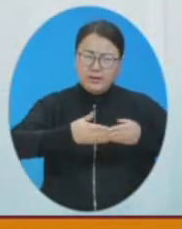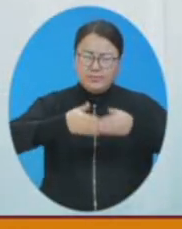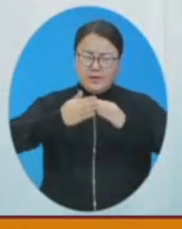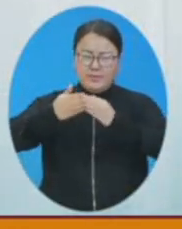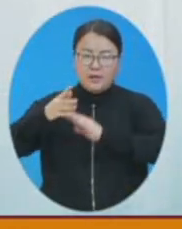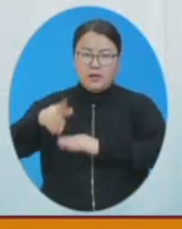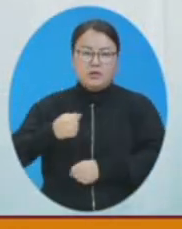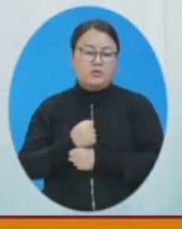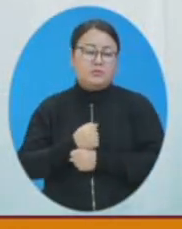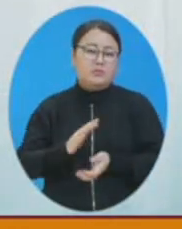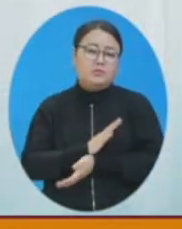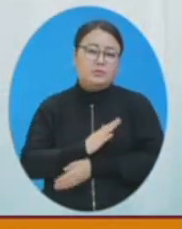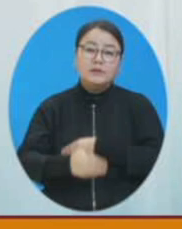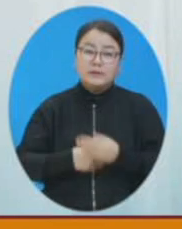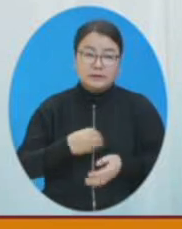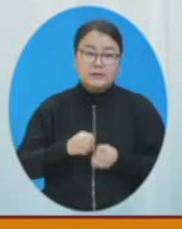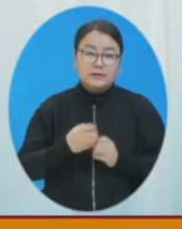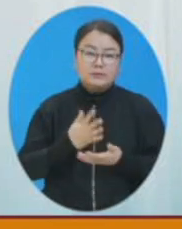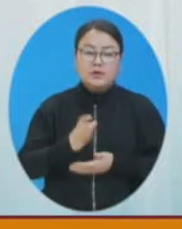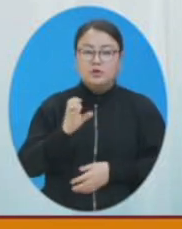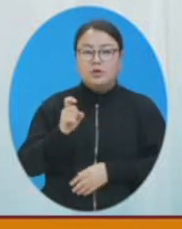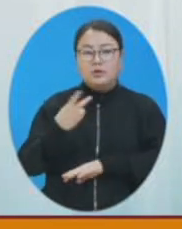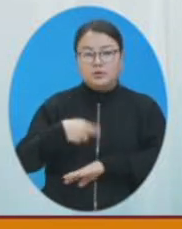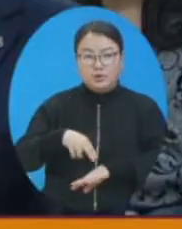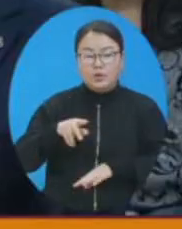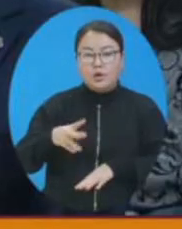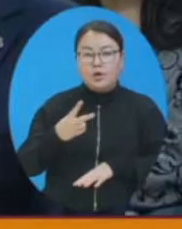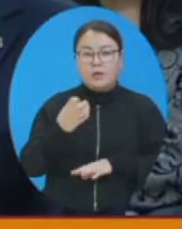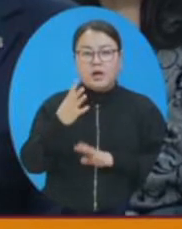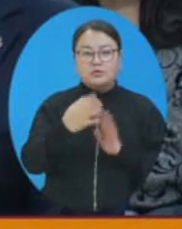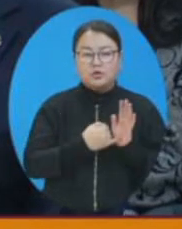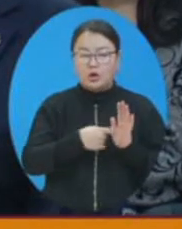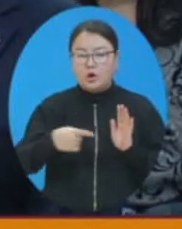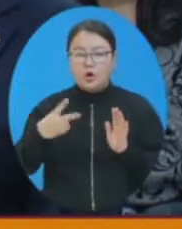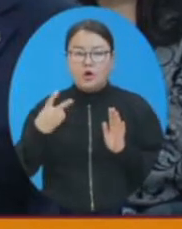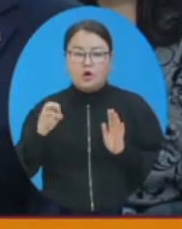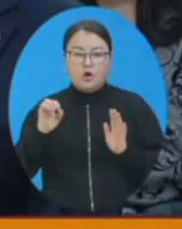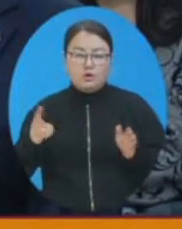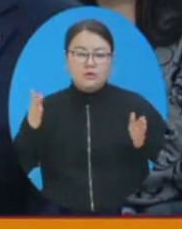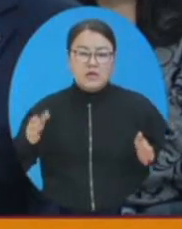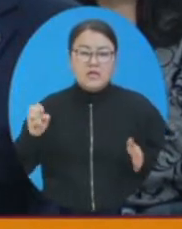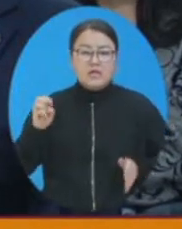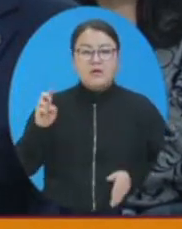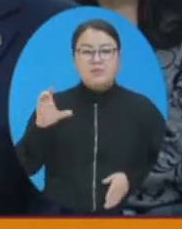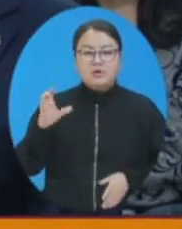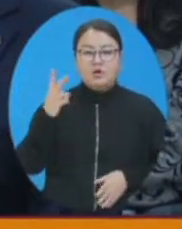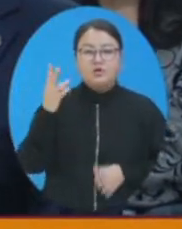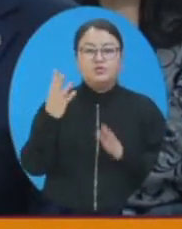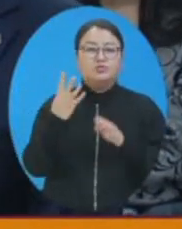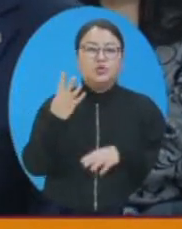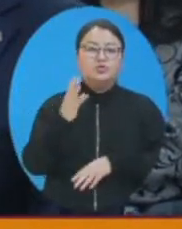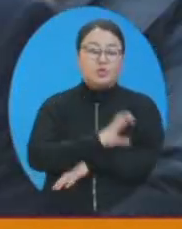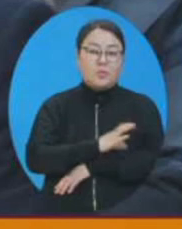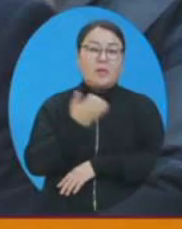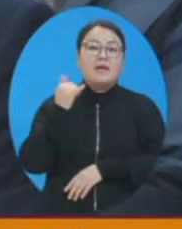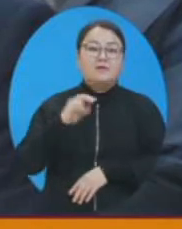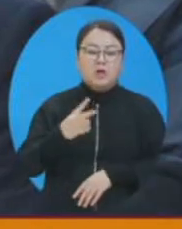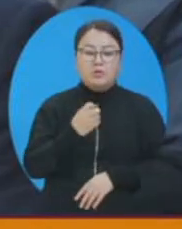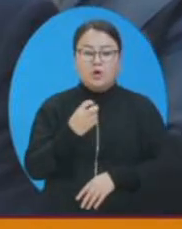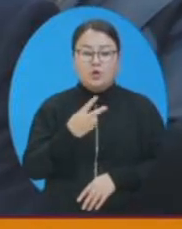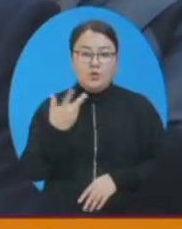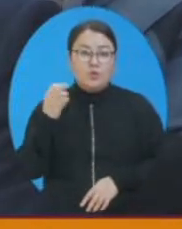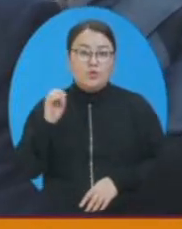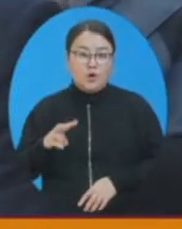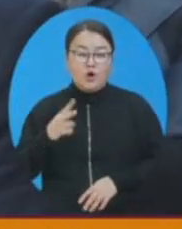ажлуудыг эрчимжүүлэн ажиллаж байна. Тус дүүрэг 2016-аас 2020 оны хооронд ерөнхий боловсролын 24 сургуультай байсан бол 2023 оны